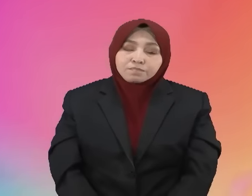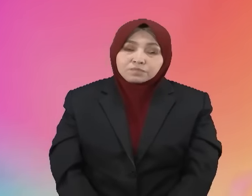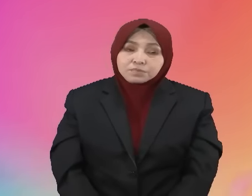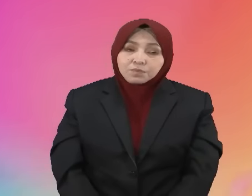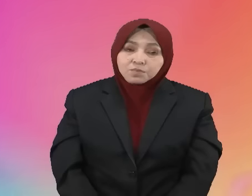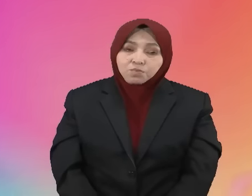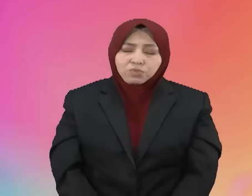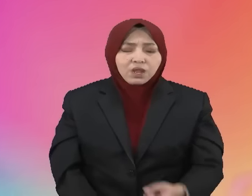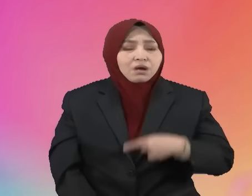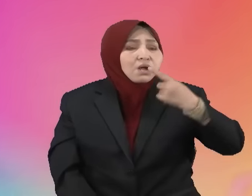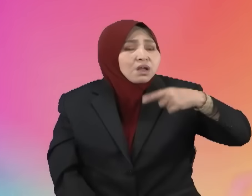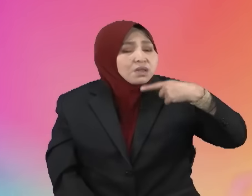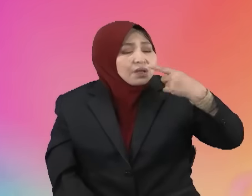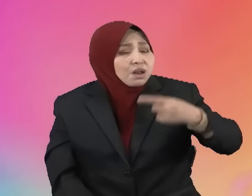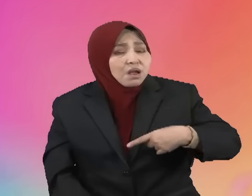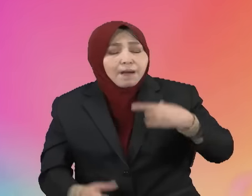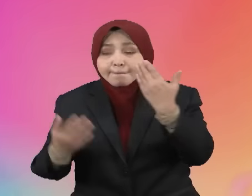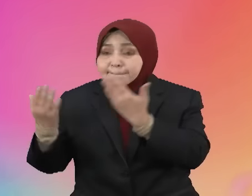قل